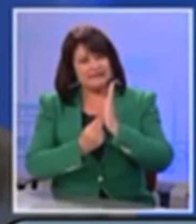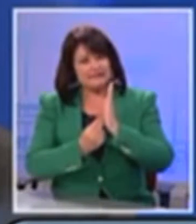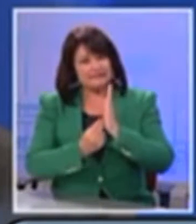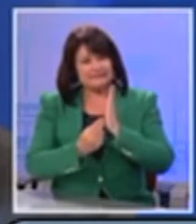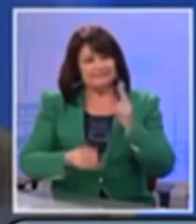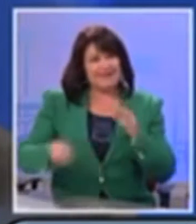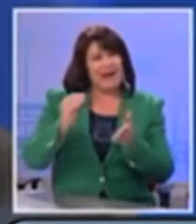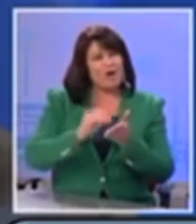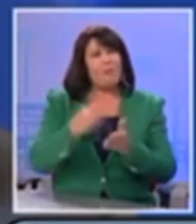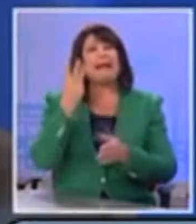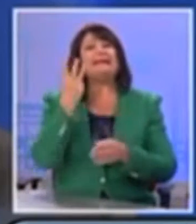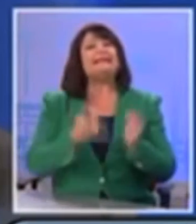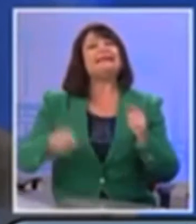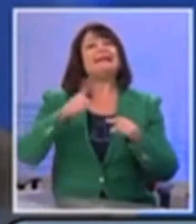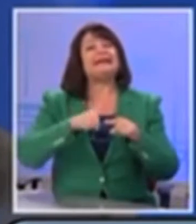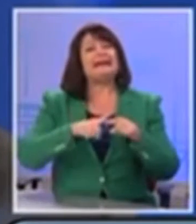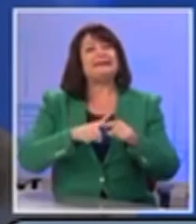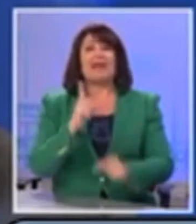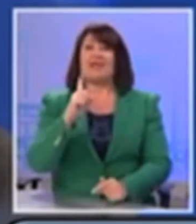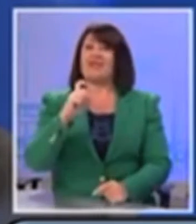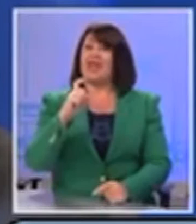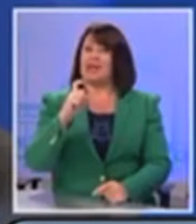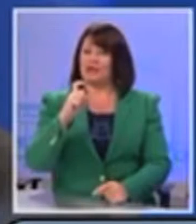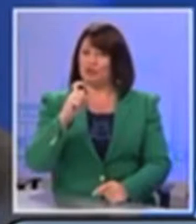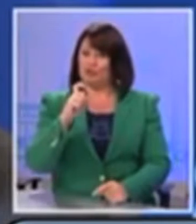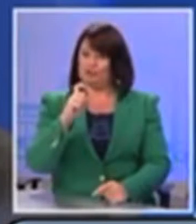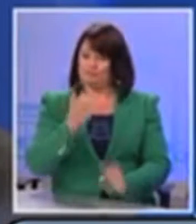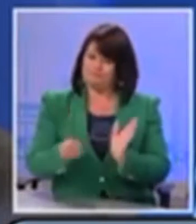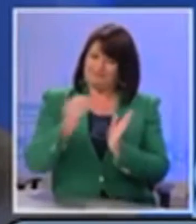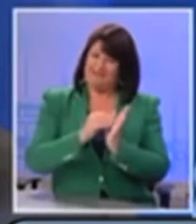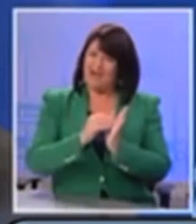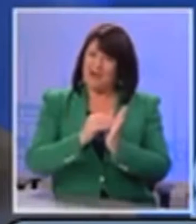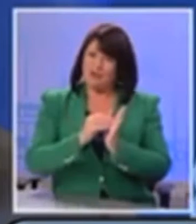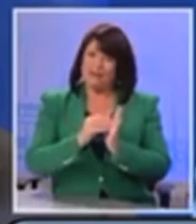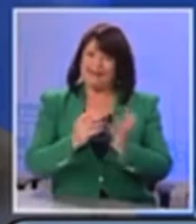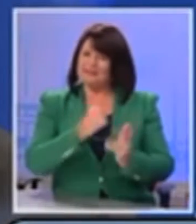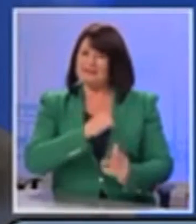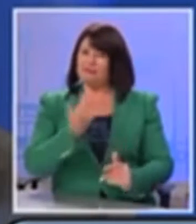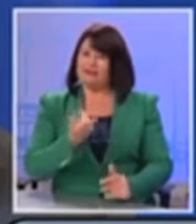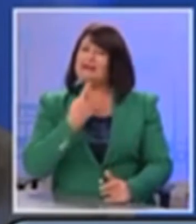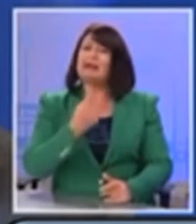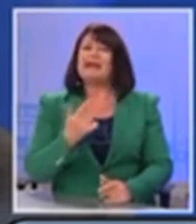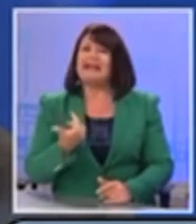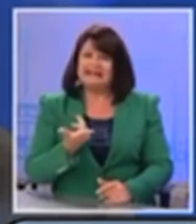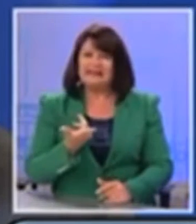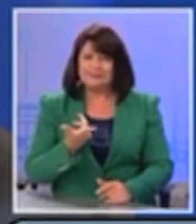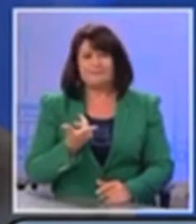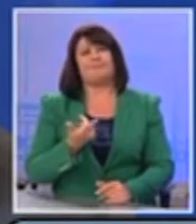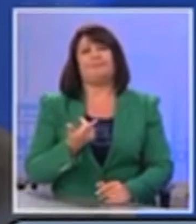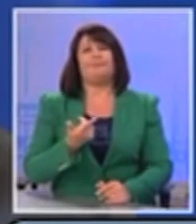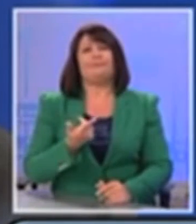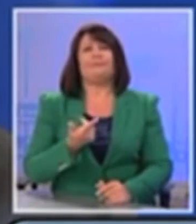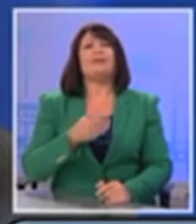un 10e principe consistant à dire que tout État qui souscrit